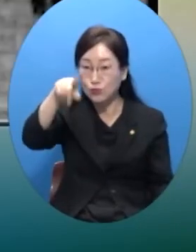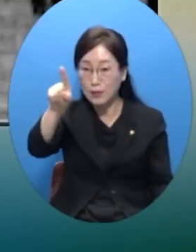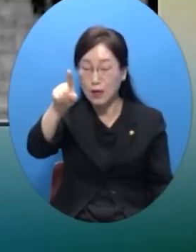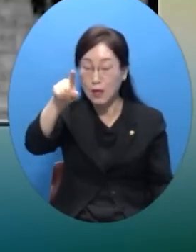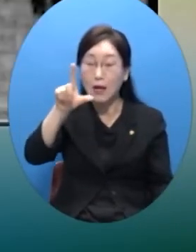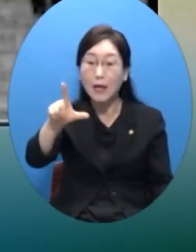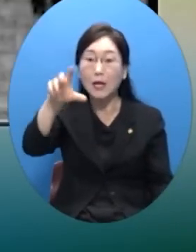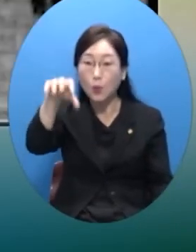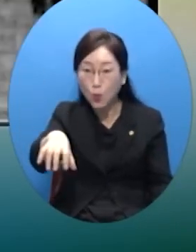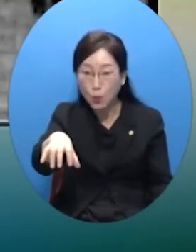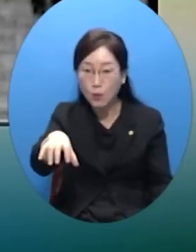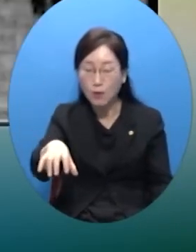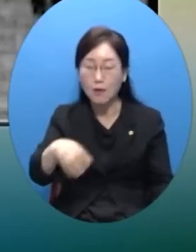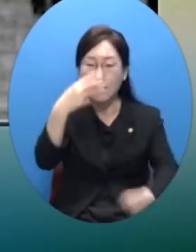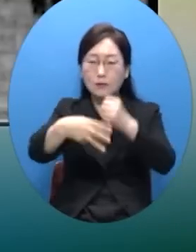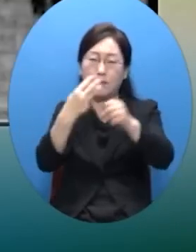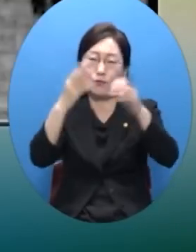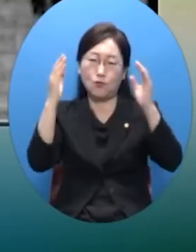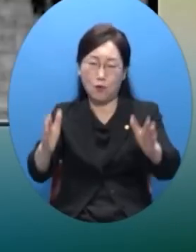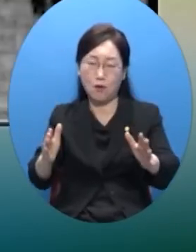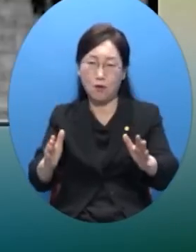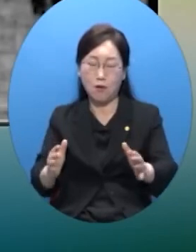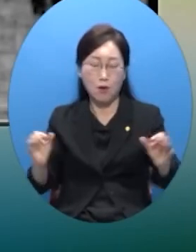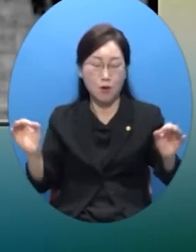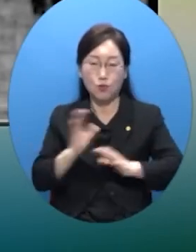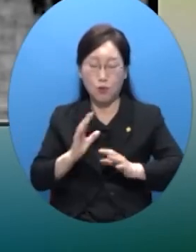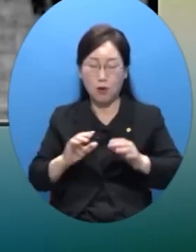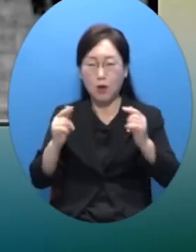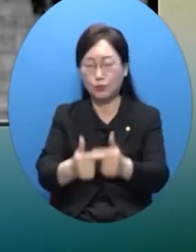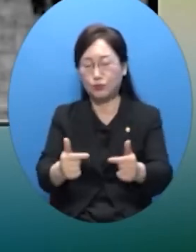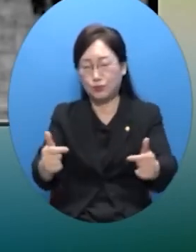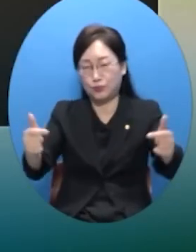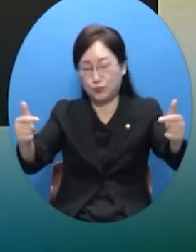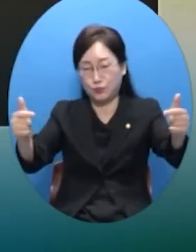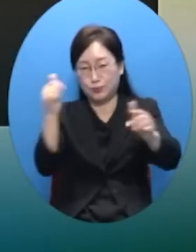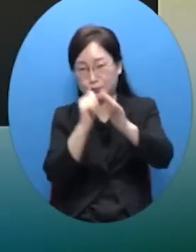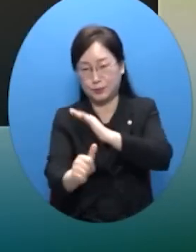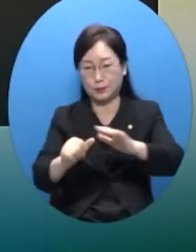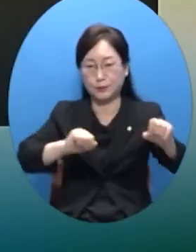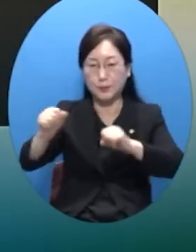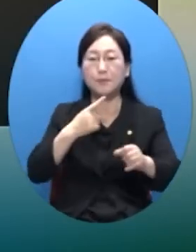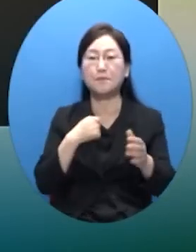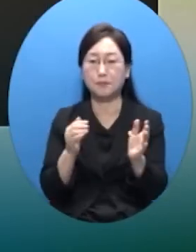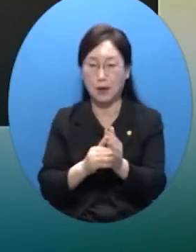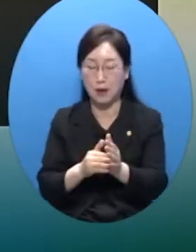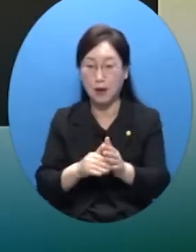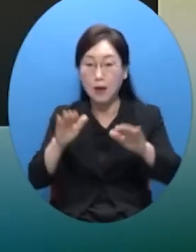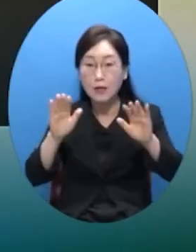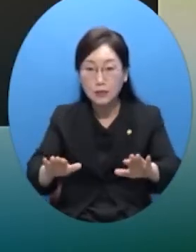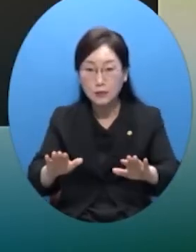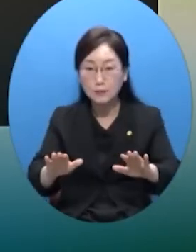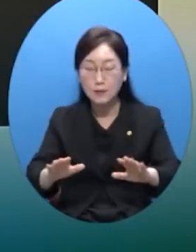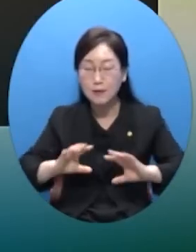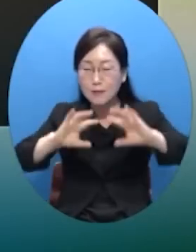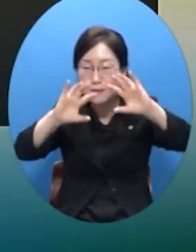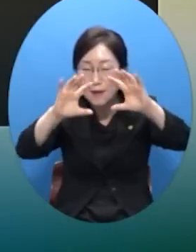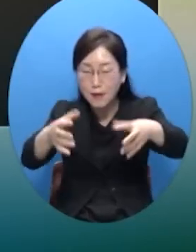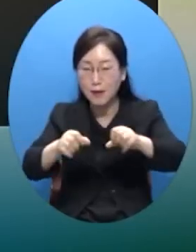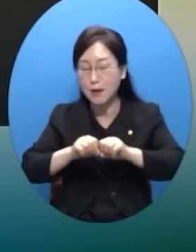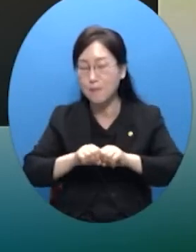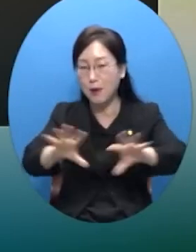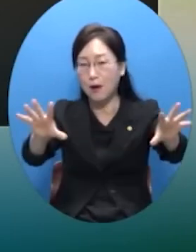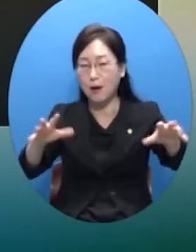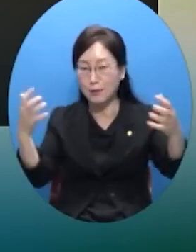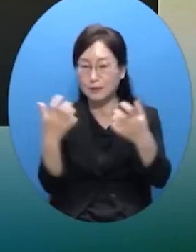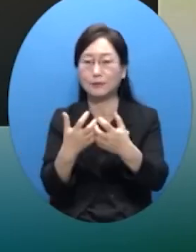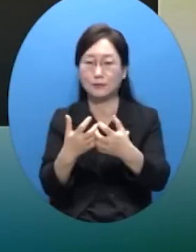거리에서 3년 동안 놀라운 풍역설을 이끄고 말미암아 이 오순절 성령운동이 오늘날 온 세계를 뒤덮게 된